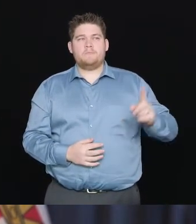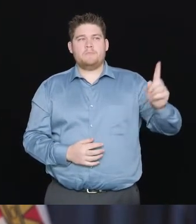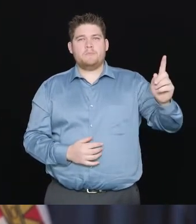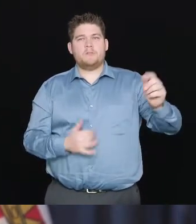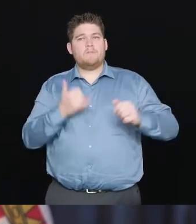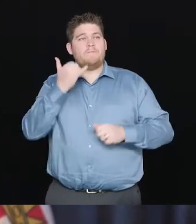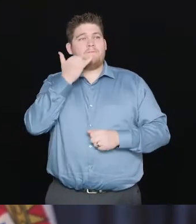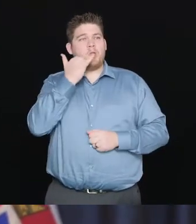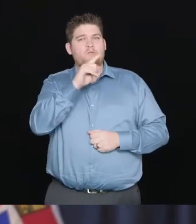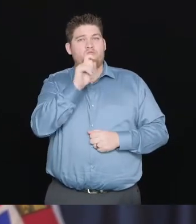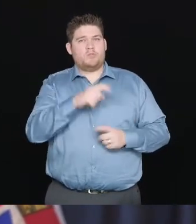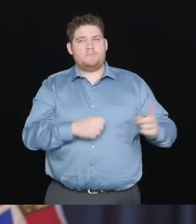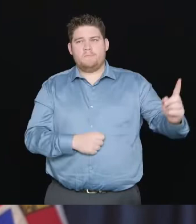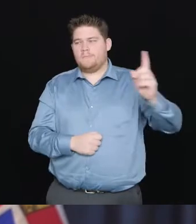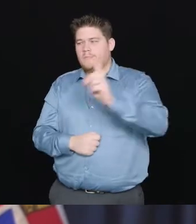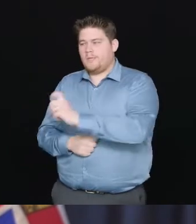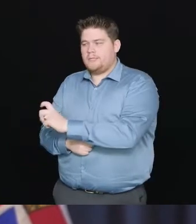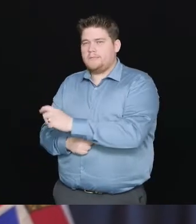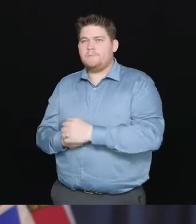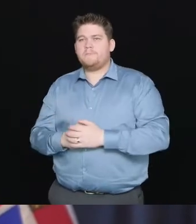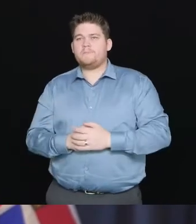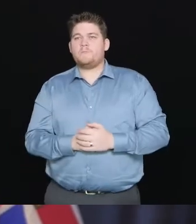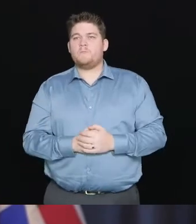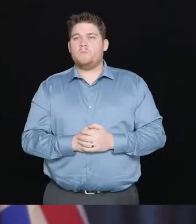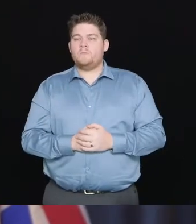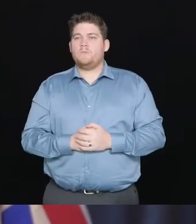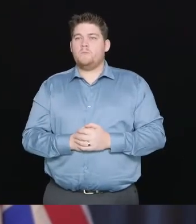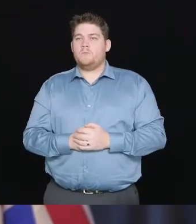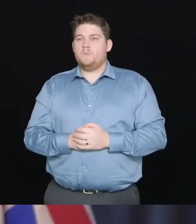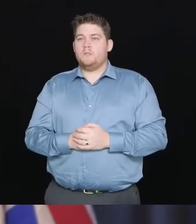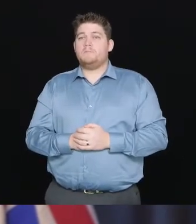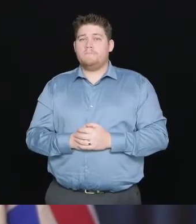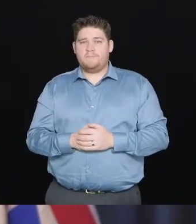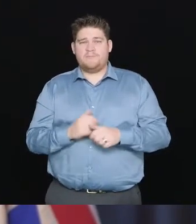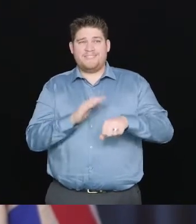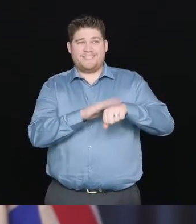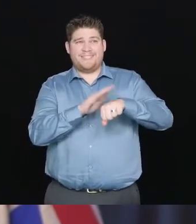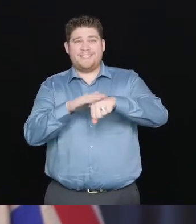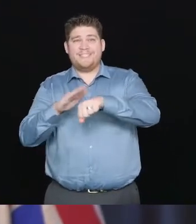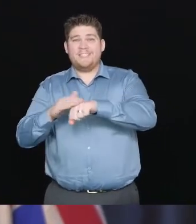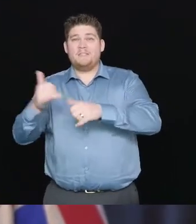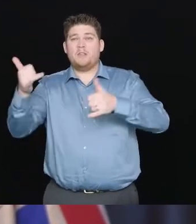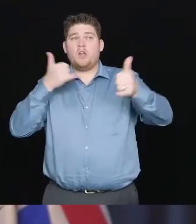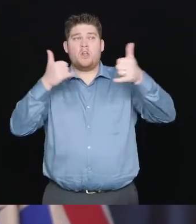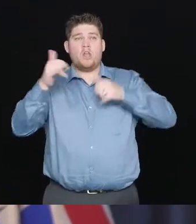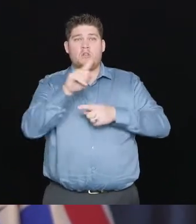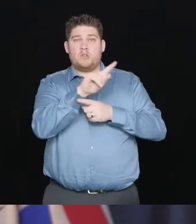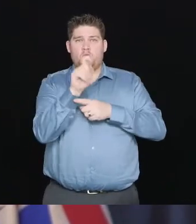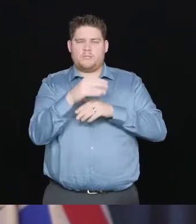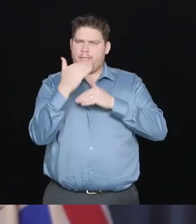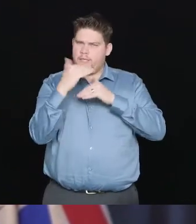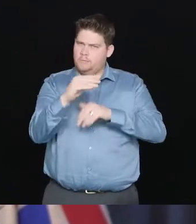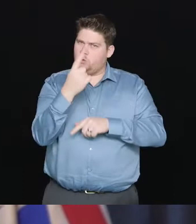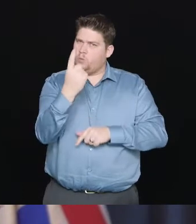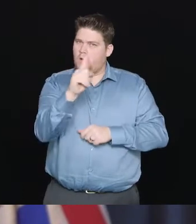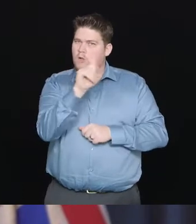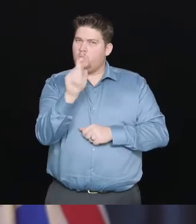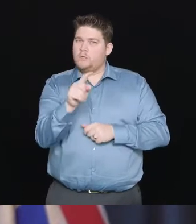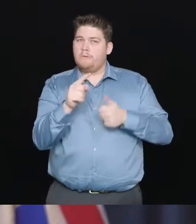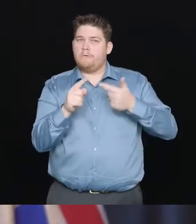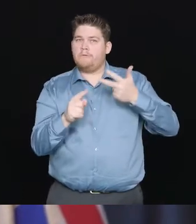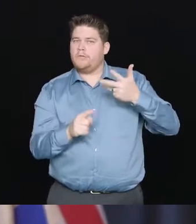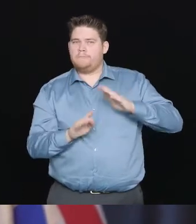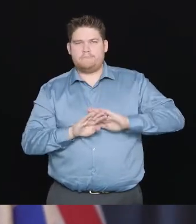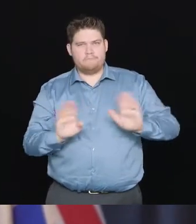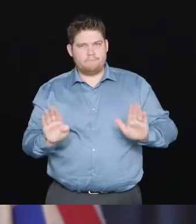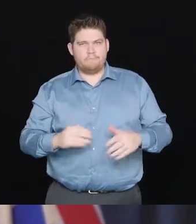time. And please unmute your phones. You will not be audible until we put you in to the queue, and so yes, always